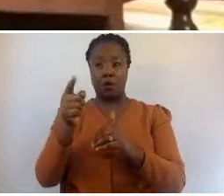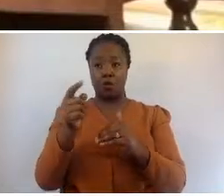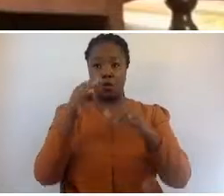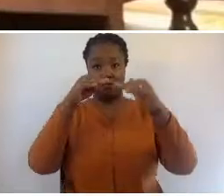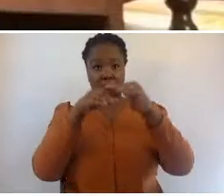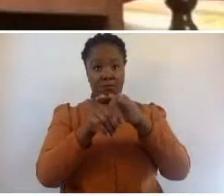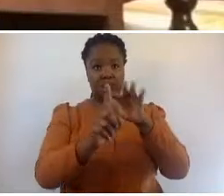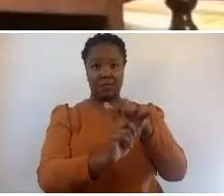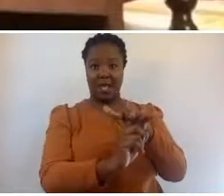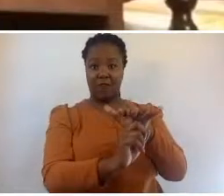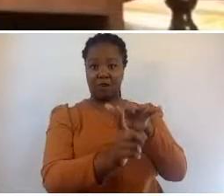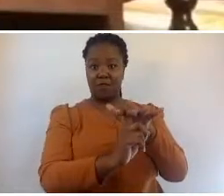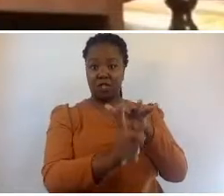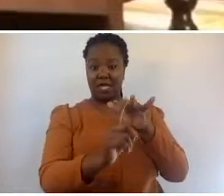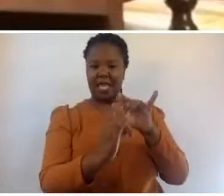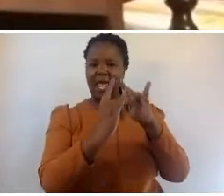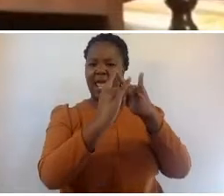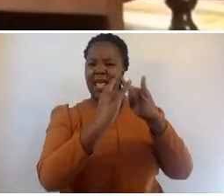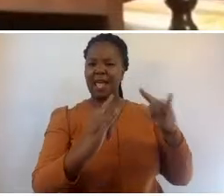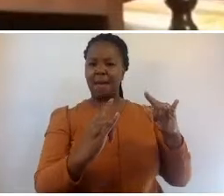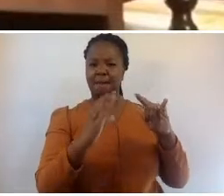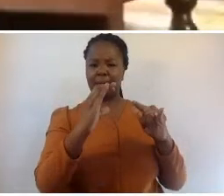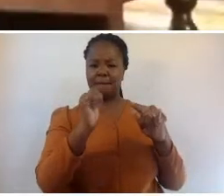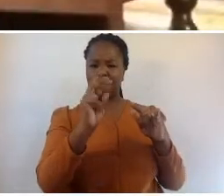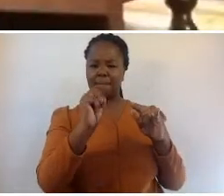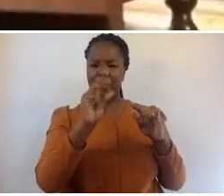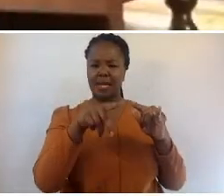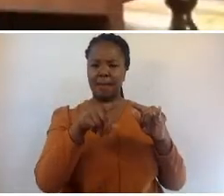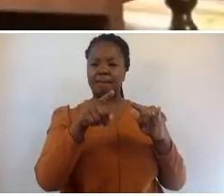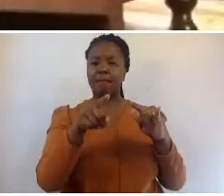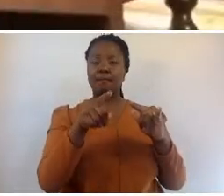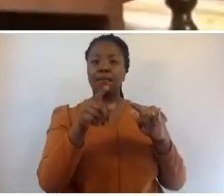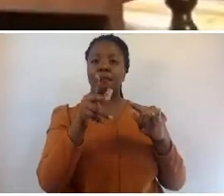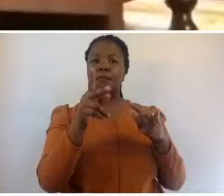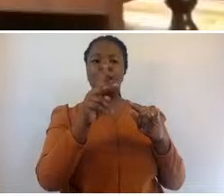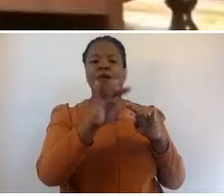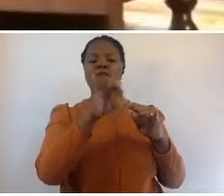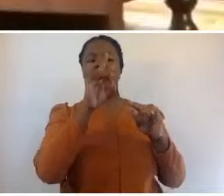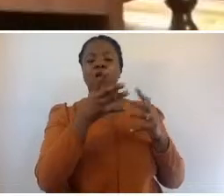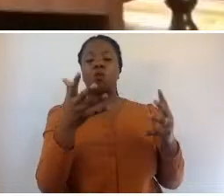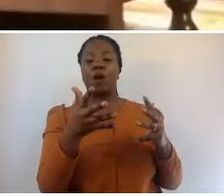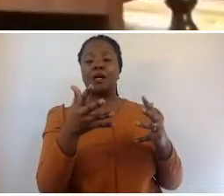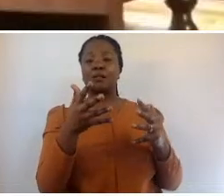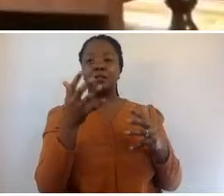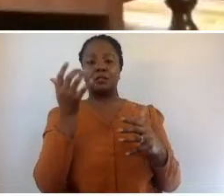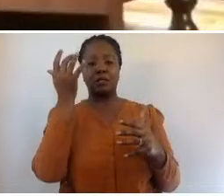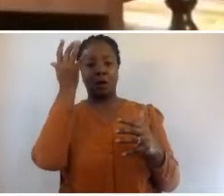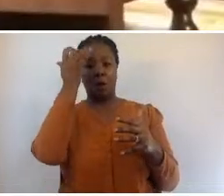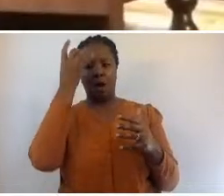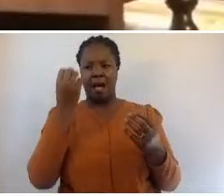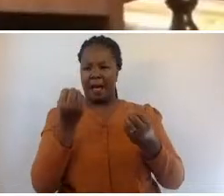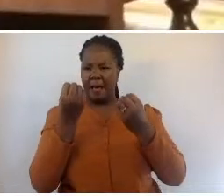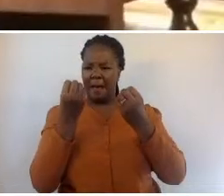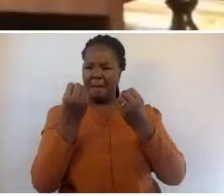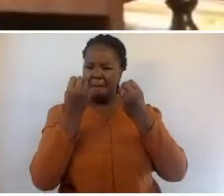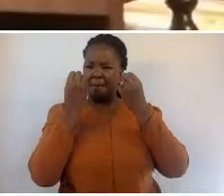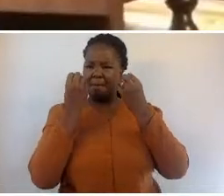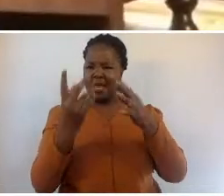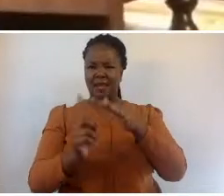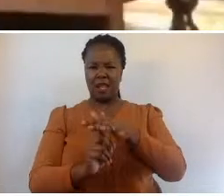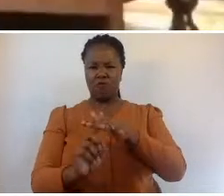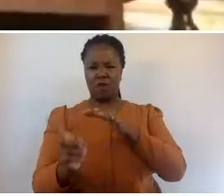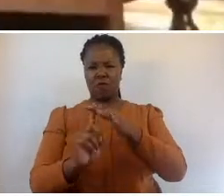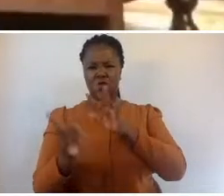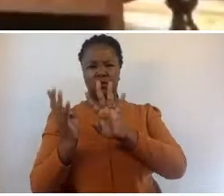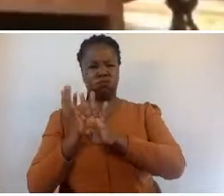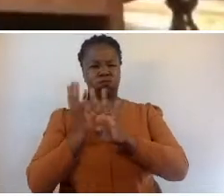réfugiés, on constate que du fait de l'afflux des réfugiés,